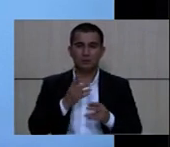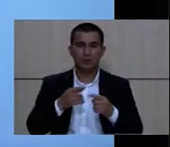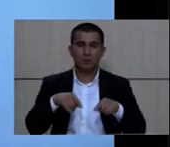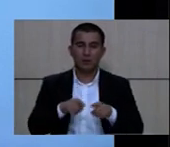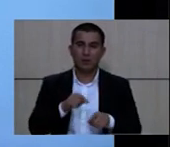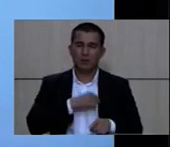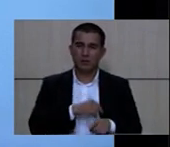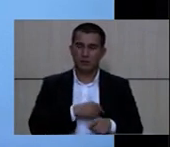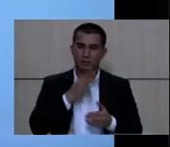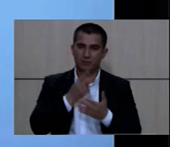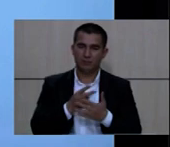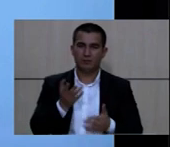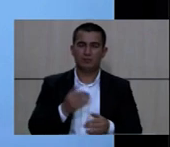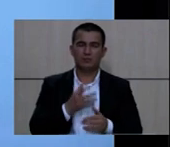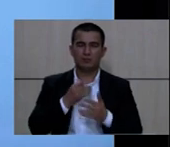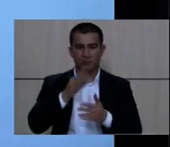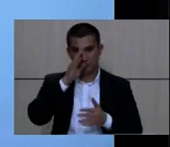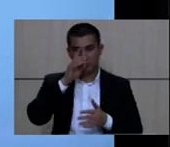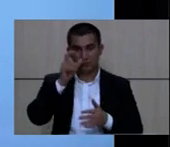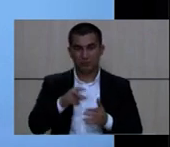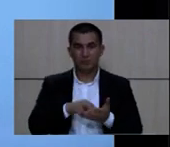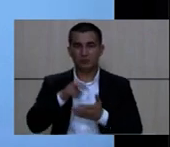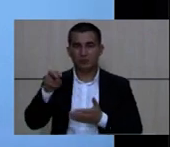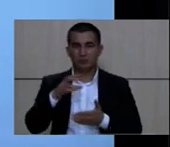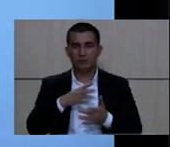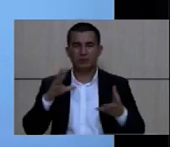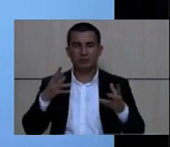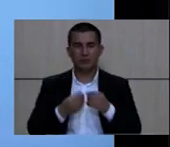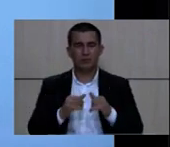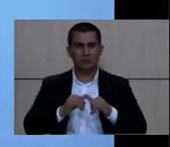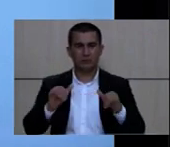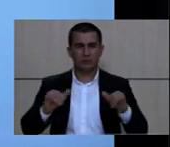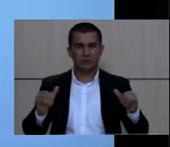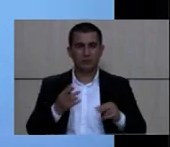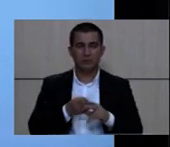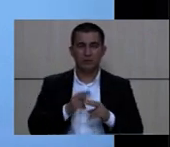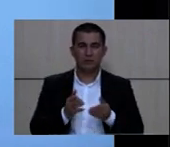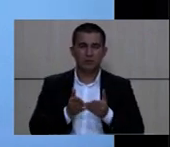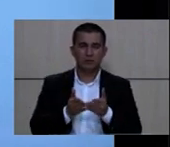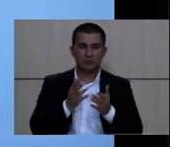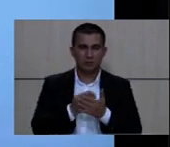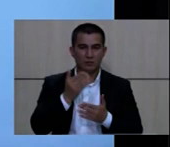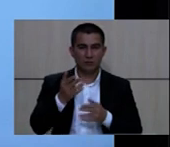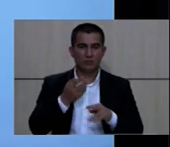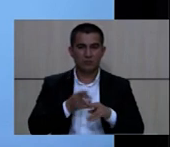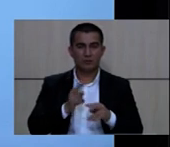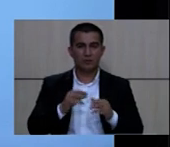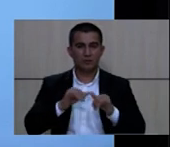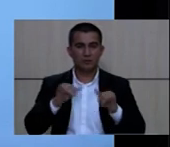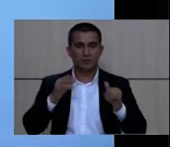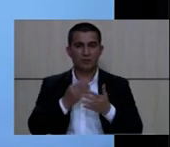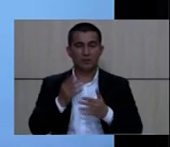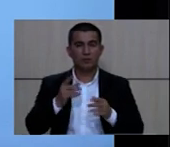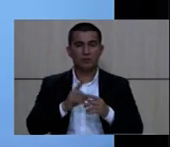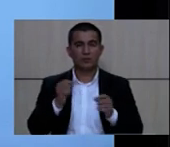shunday bolaning keyingi massa va tezliklarining ko'paytmasini qayiqning massa va tezligining keyingi